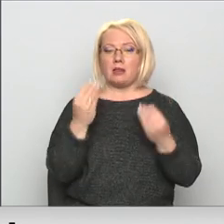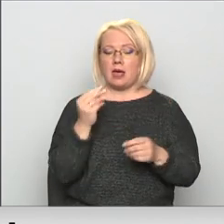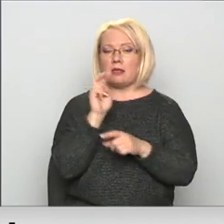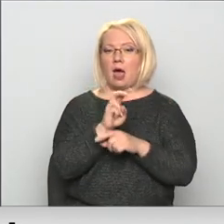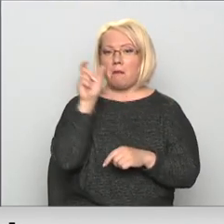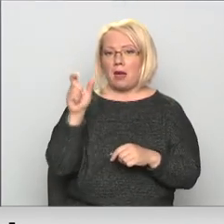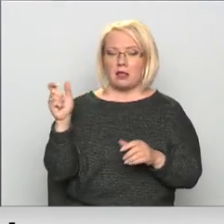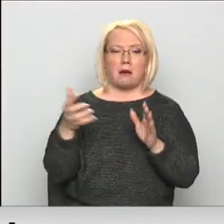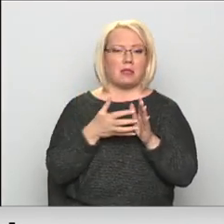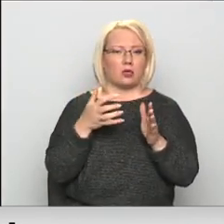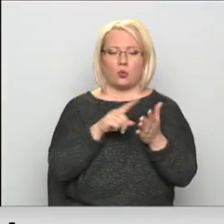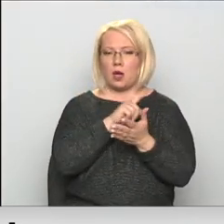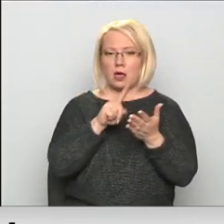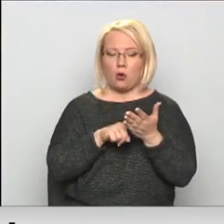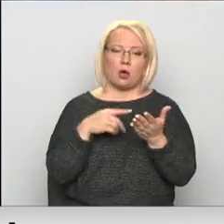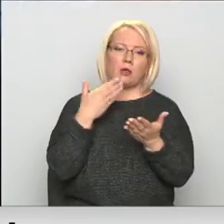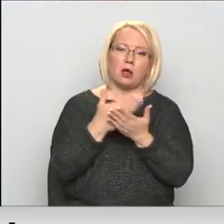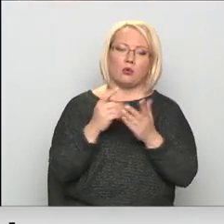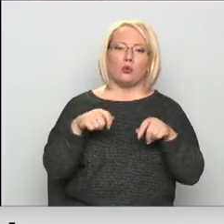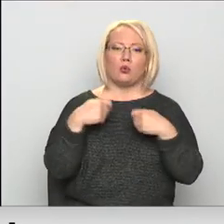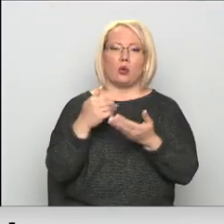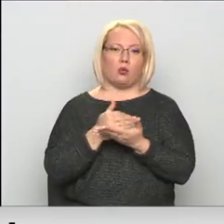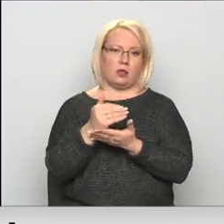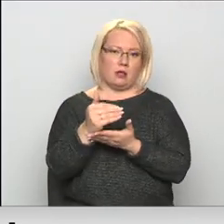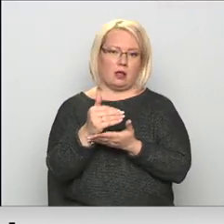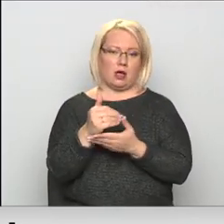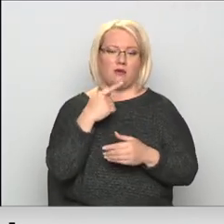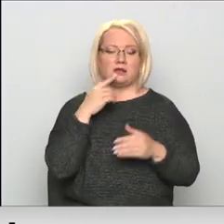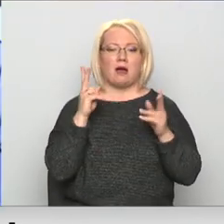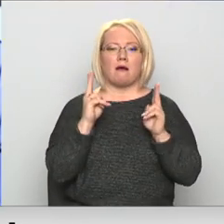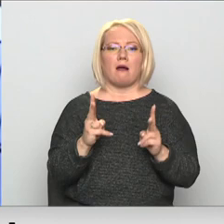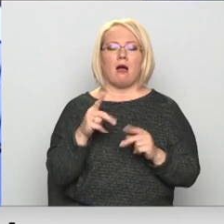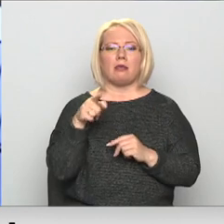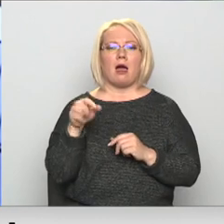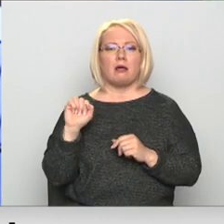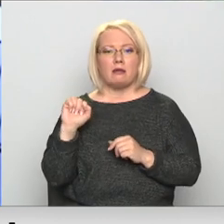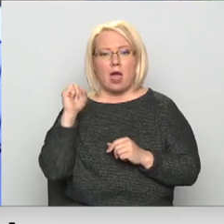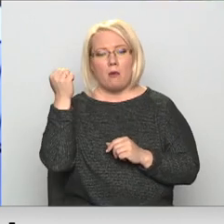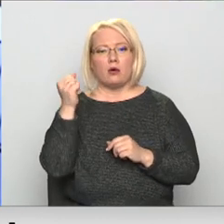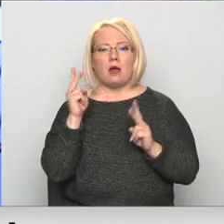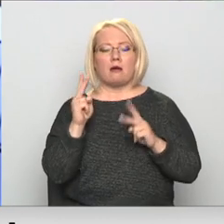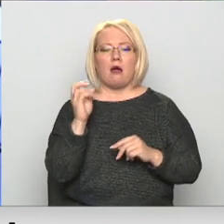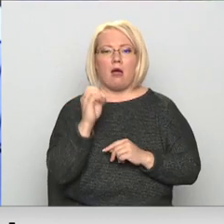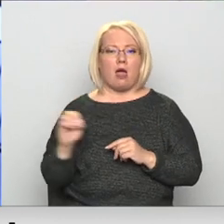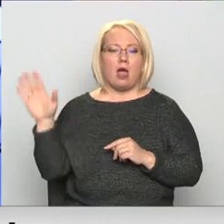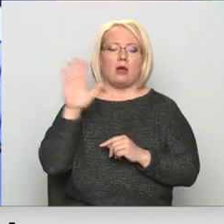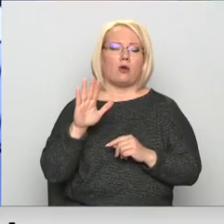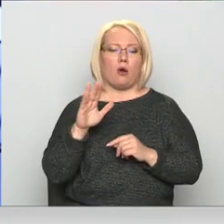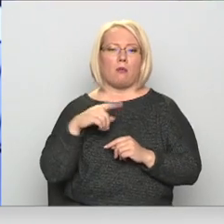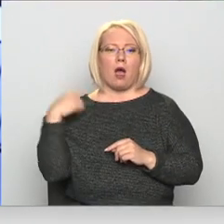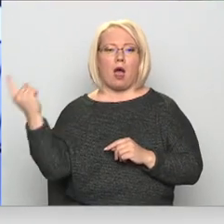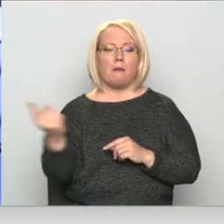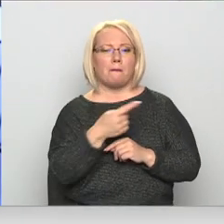netrūka jautājumu un ierosmes, kuras nodot tālāk. Kā tā demokrātija un kā tā Eiropa mums apkārt, nu, kur tad viņi ir citādi, man